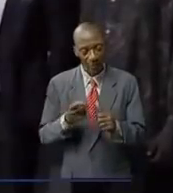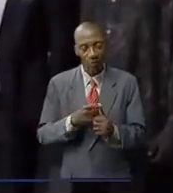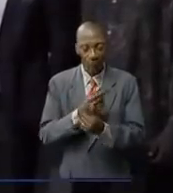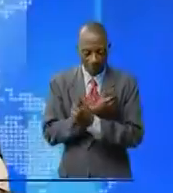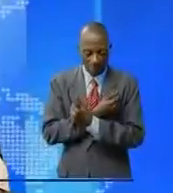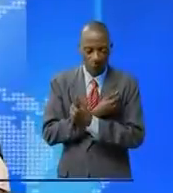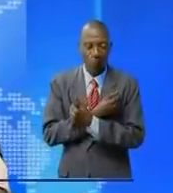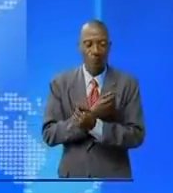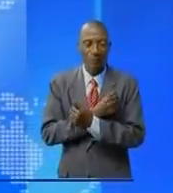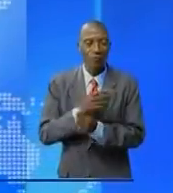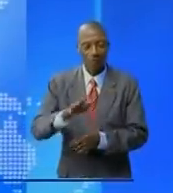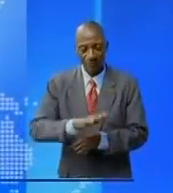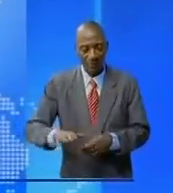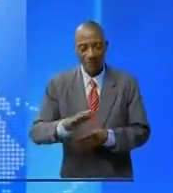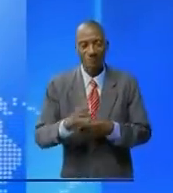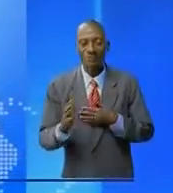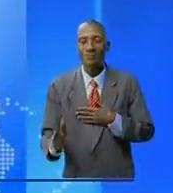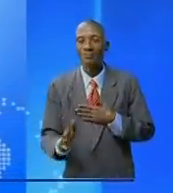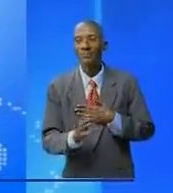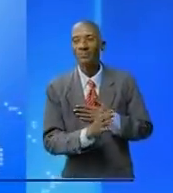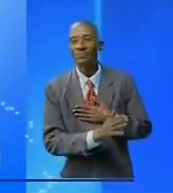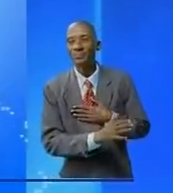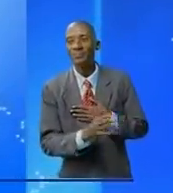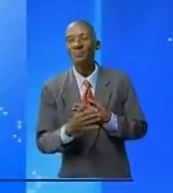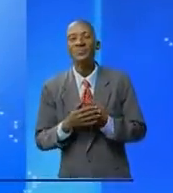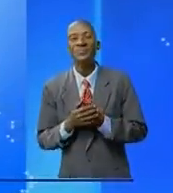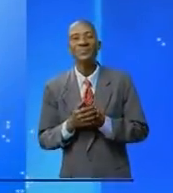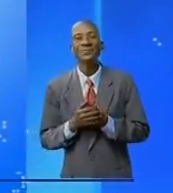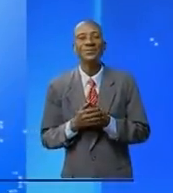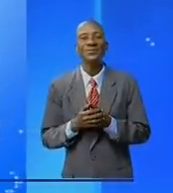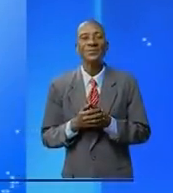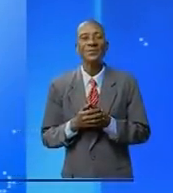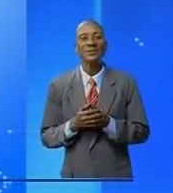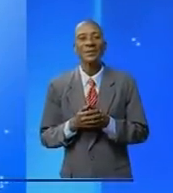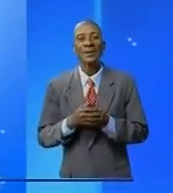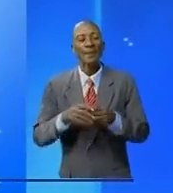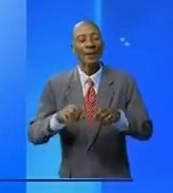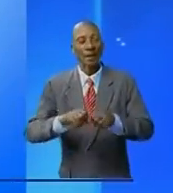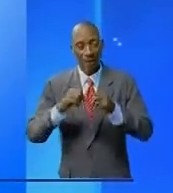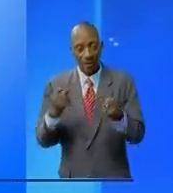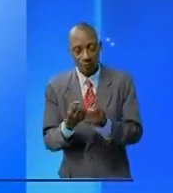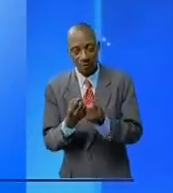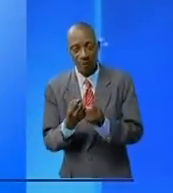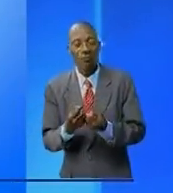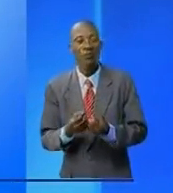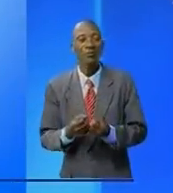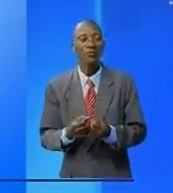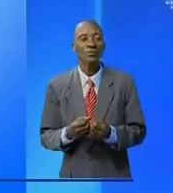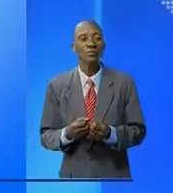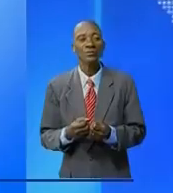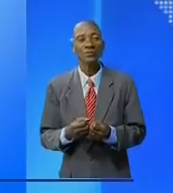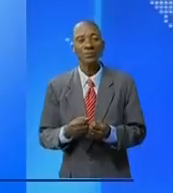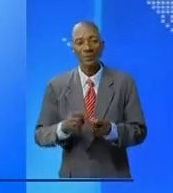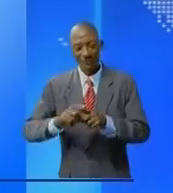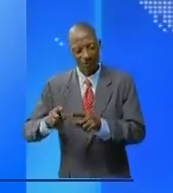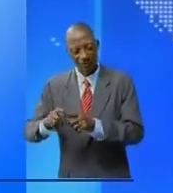organisée. Les membres du collectif des associations et entreprises pour l'accompagnement des Congolais de